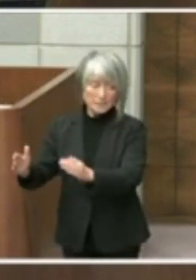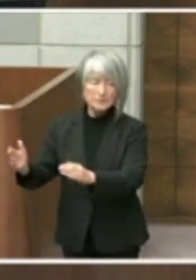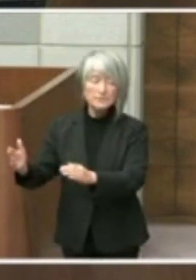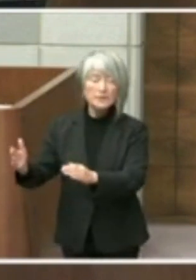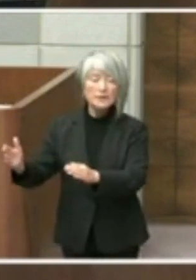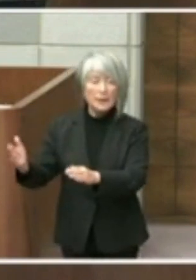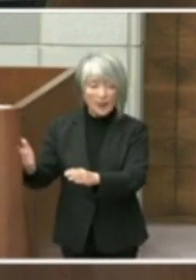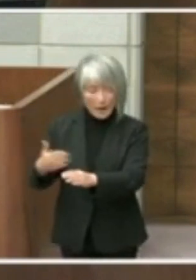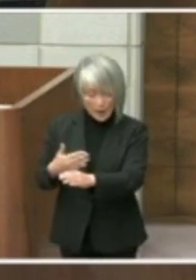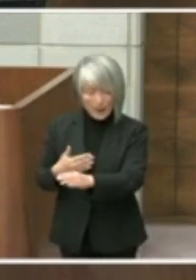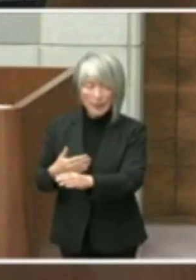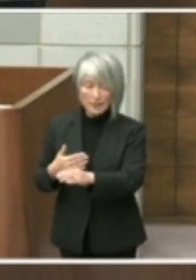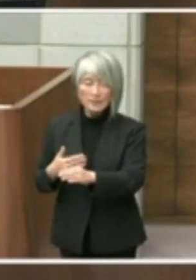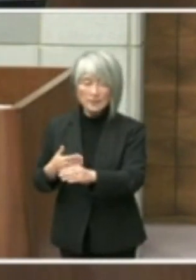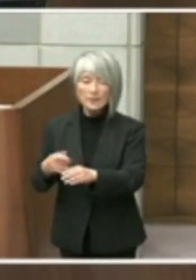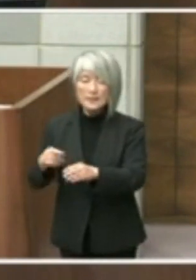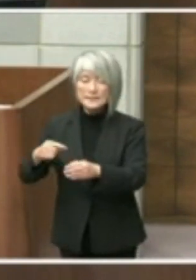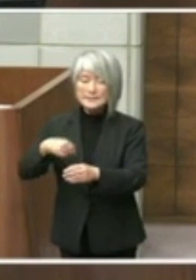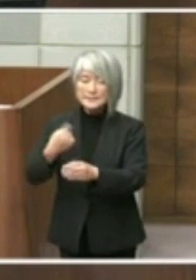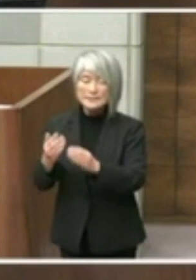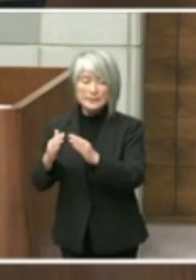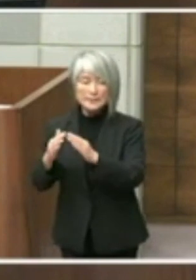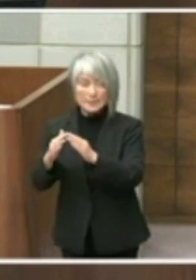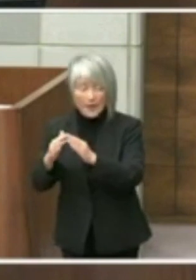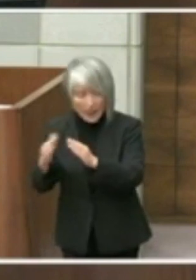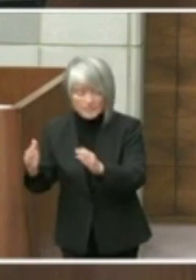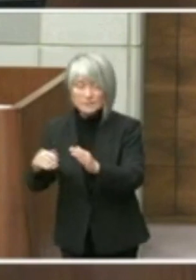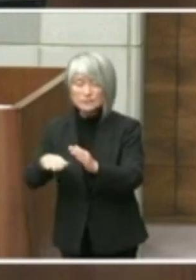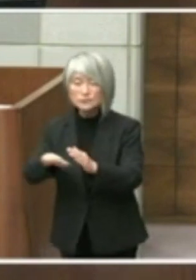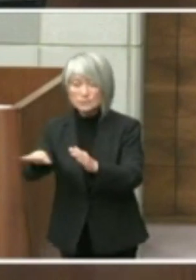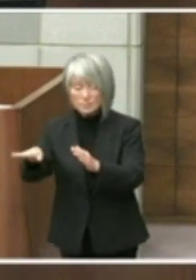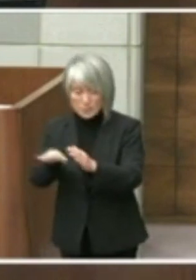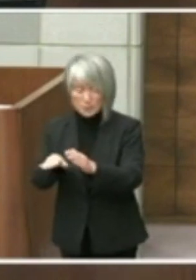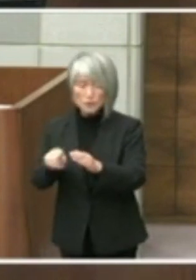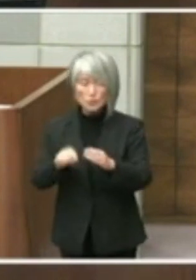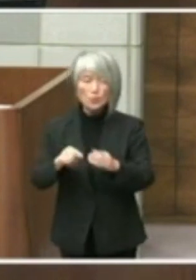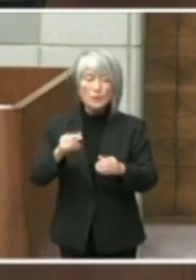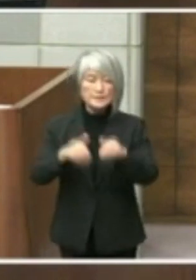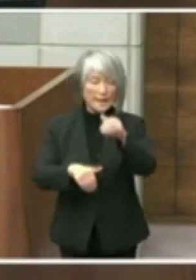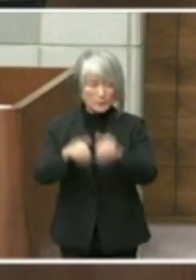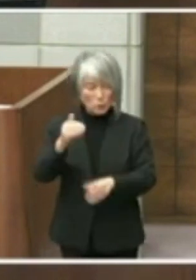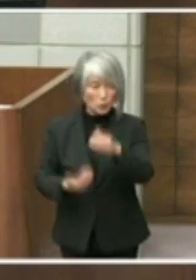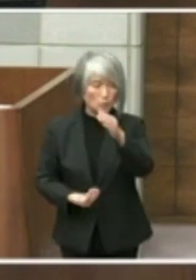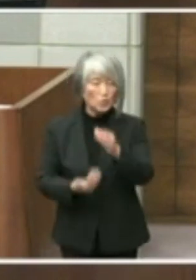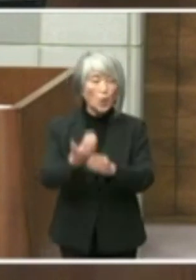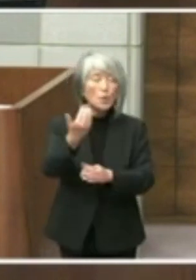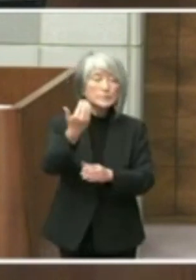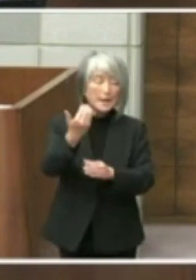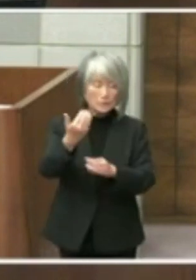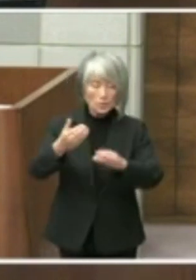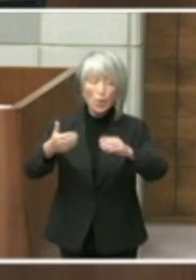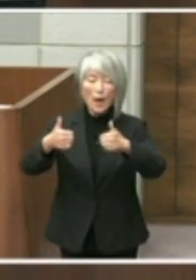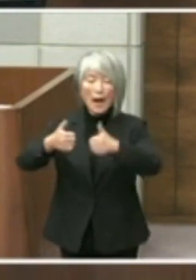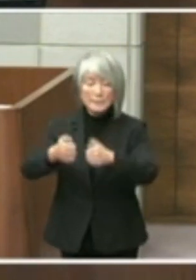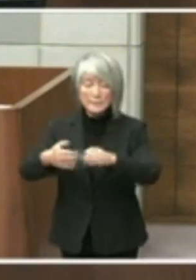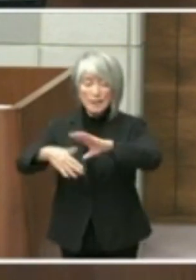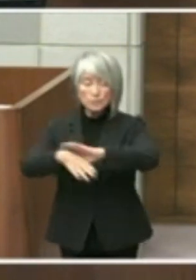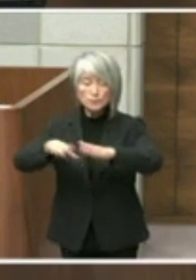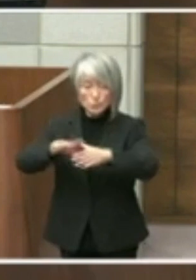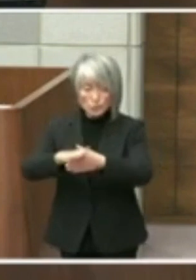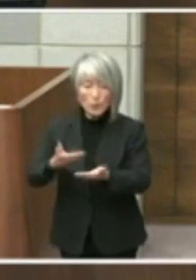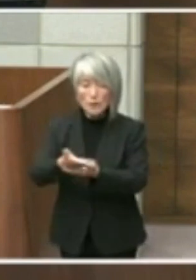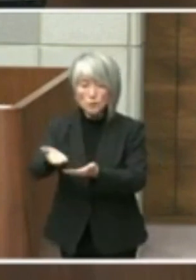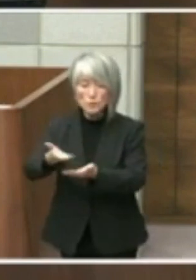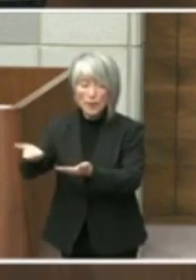会員宛てに市議会議員選挙の当選に関する挨拶文書が頒布された。これ